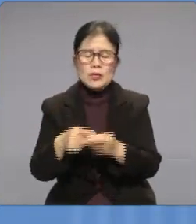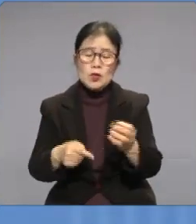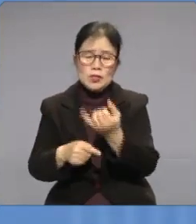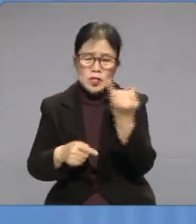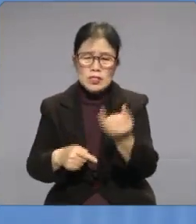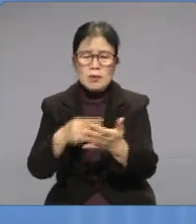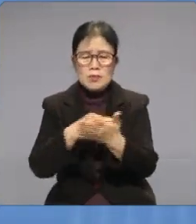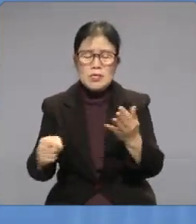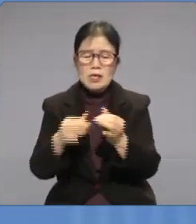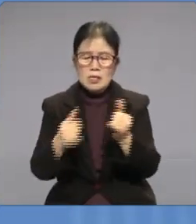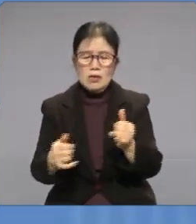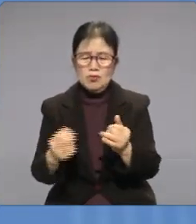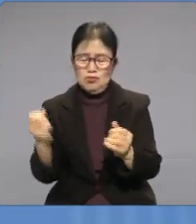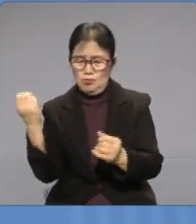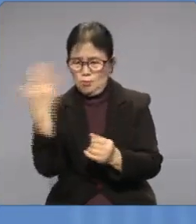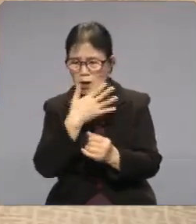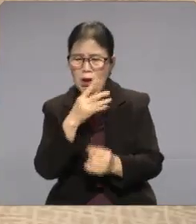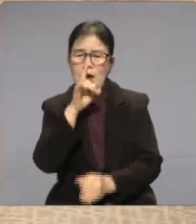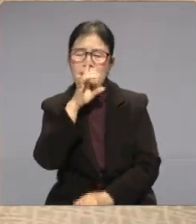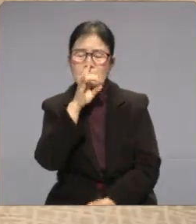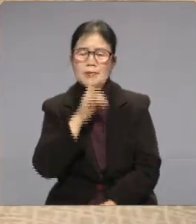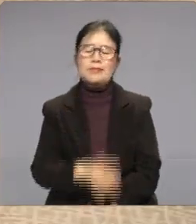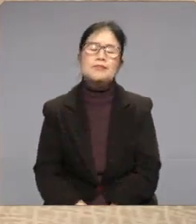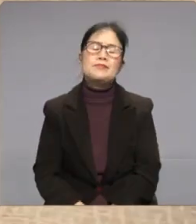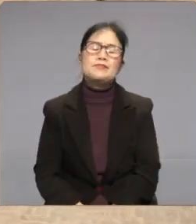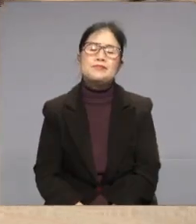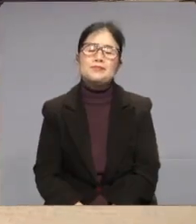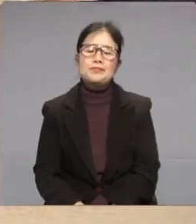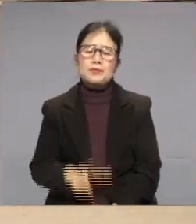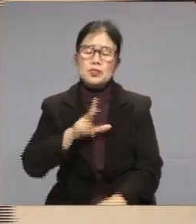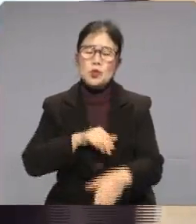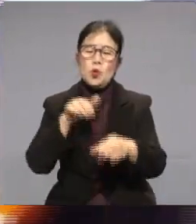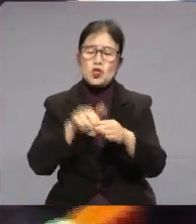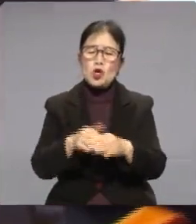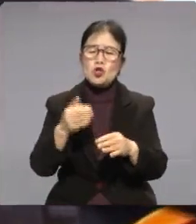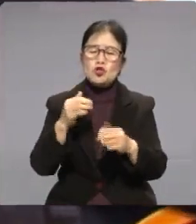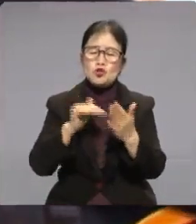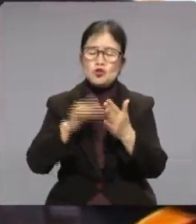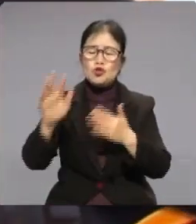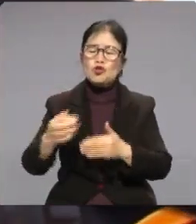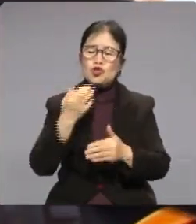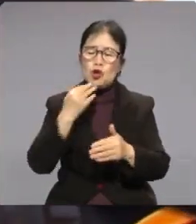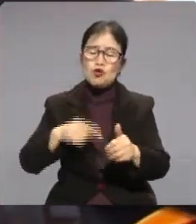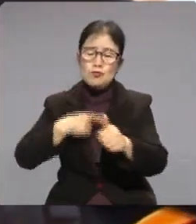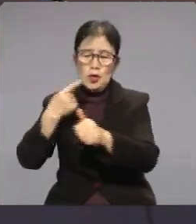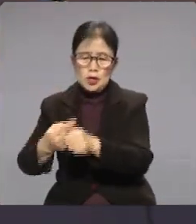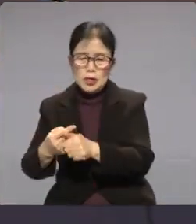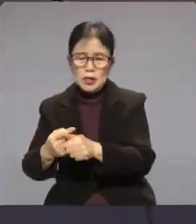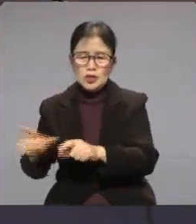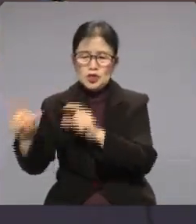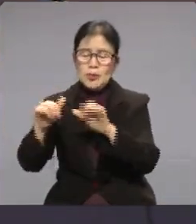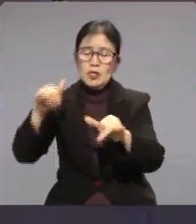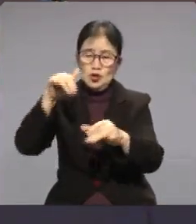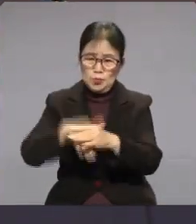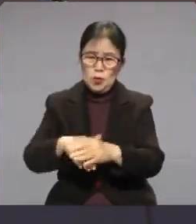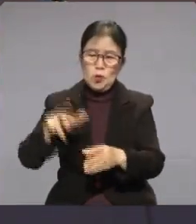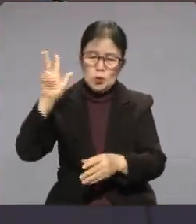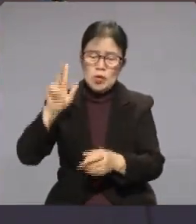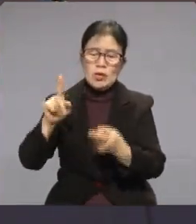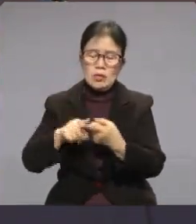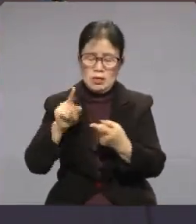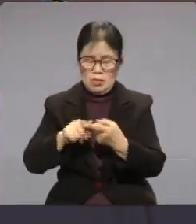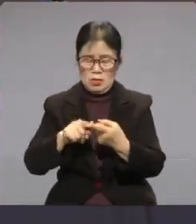피해자로 둔갑시킬 수는 없습니다. 총선은 서울 편입 주민투표 공약에 대해서도 선거가